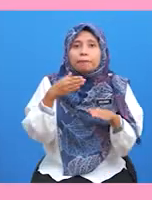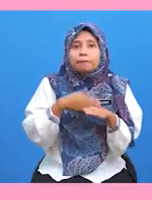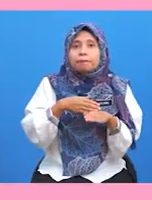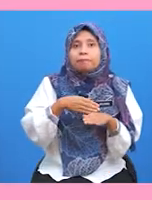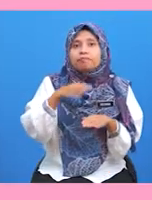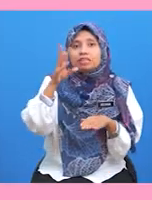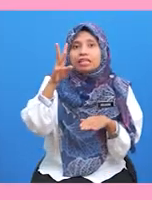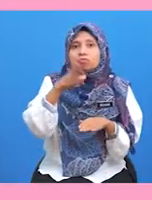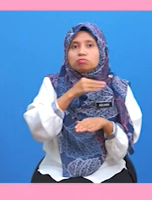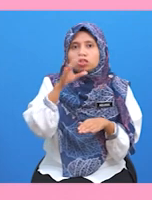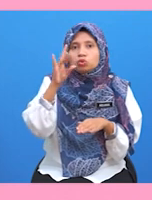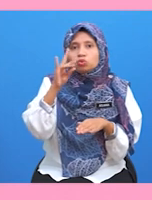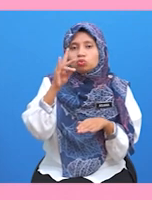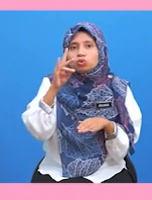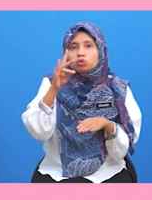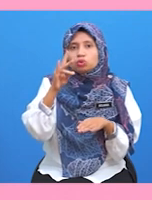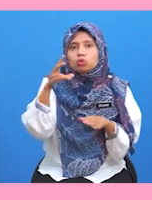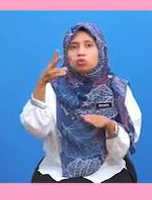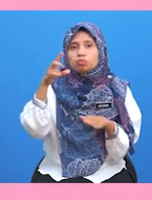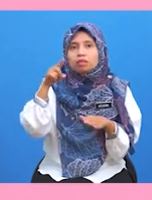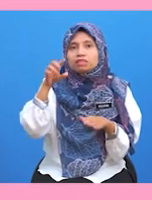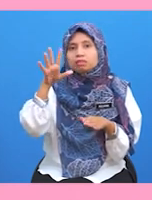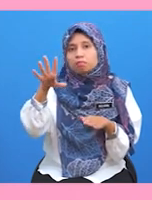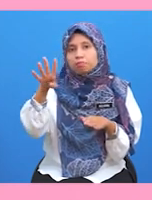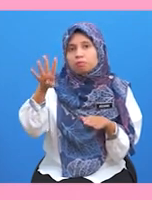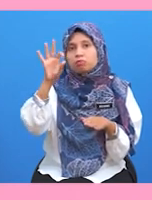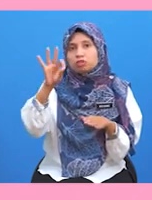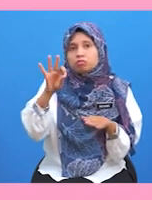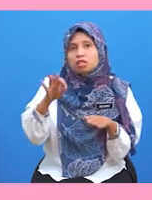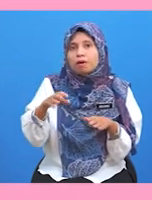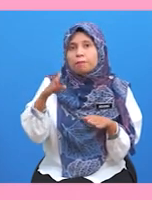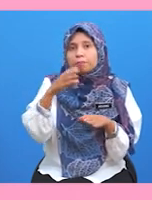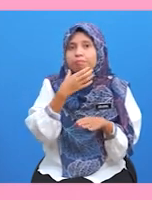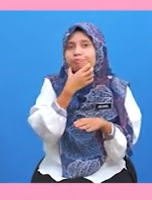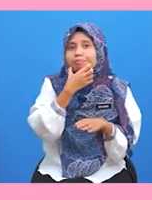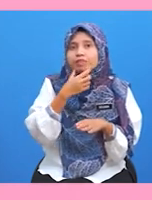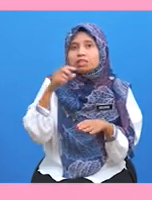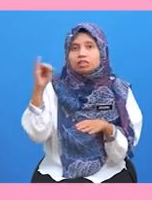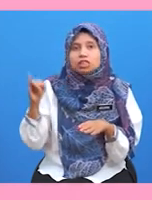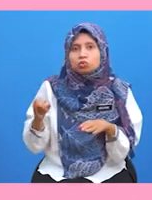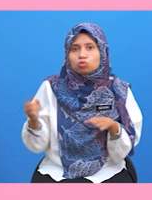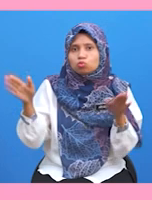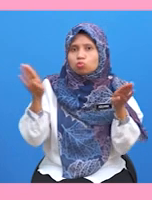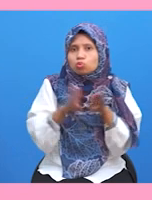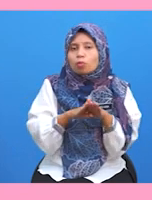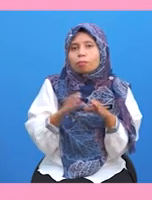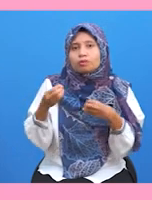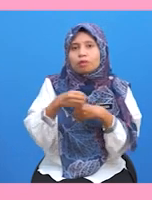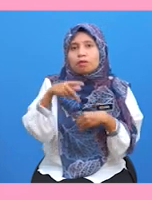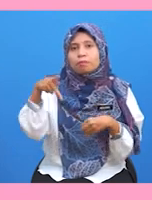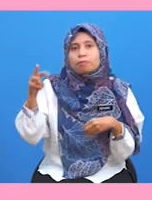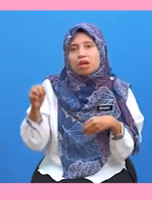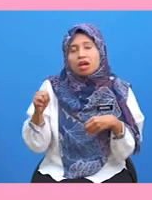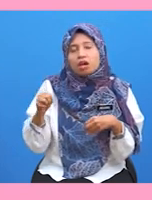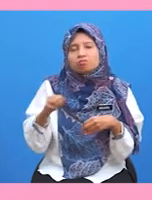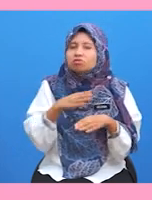6 dan 7 Disember 1949, British menutup Pejabat Pergerakan Pemuda Melayu PPM,